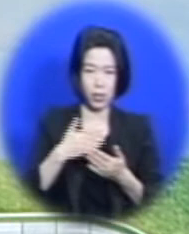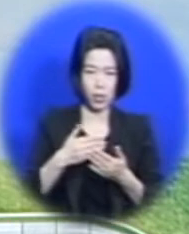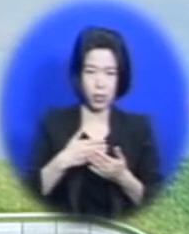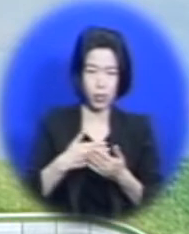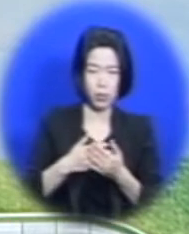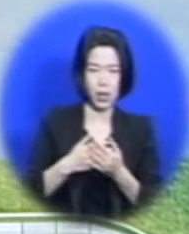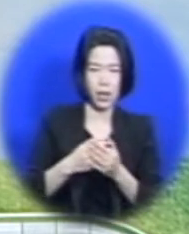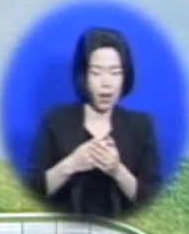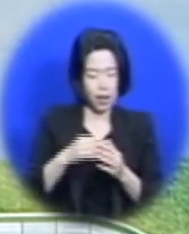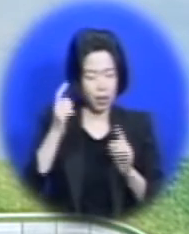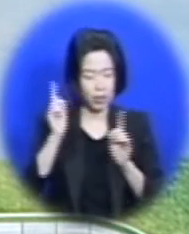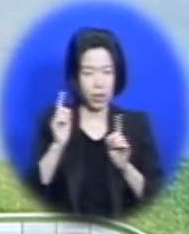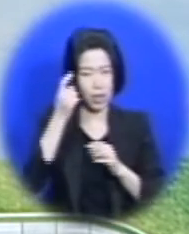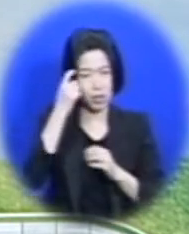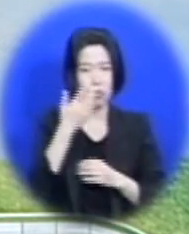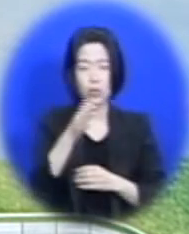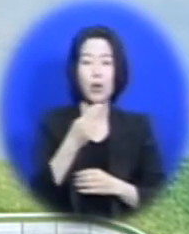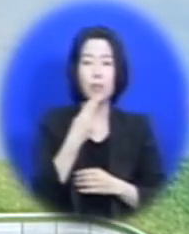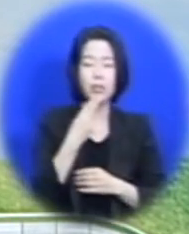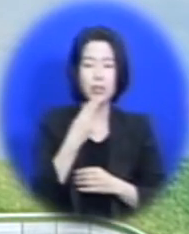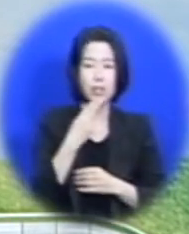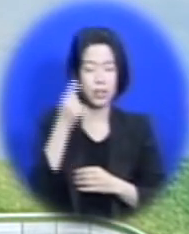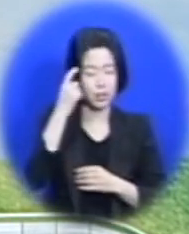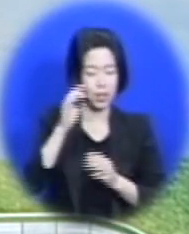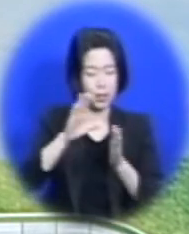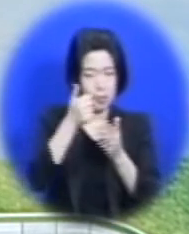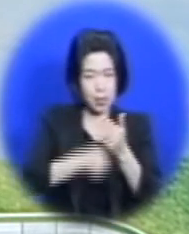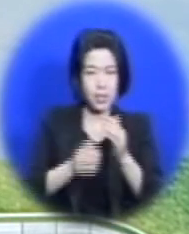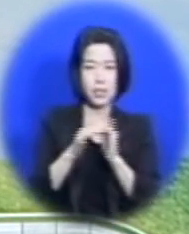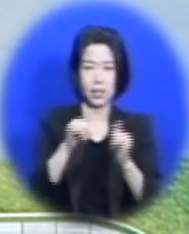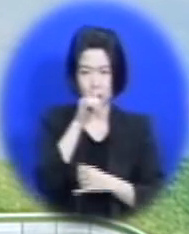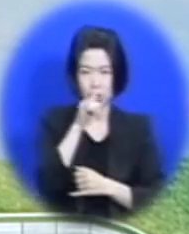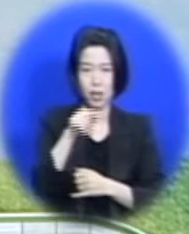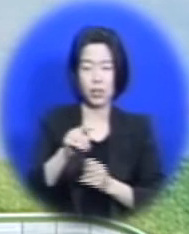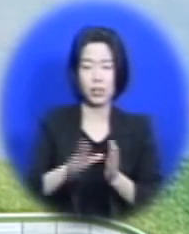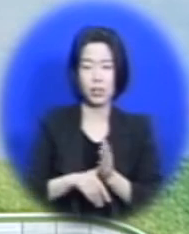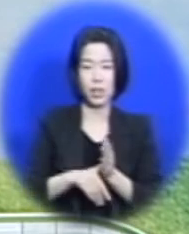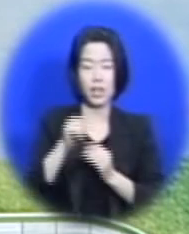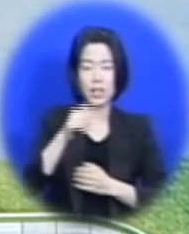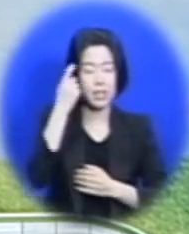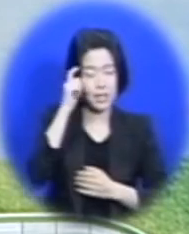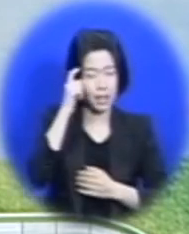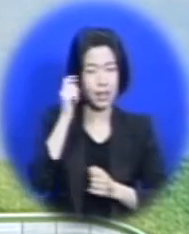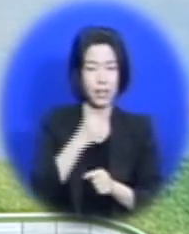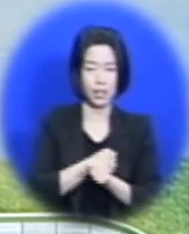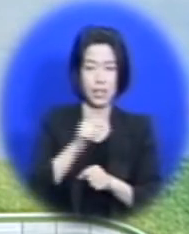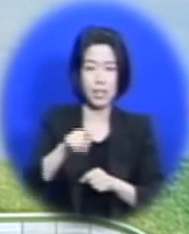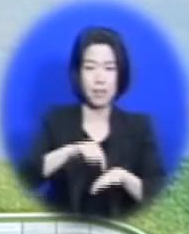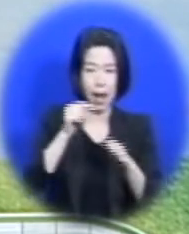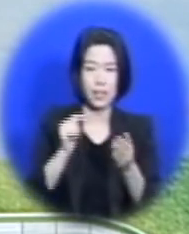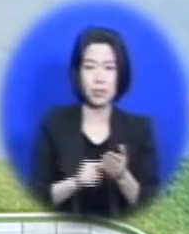정도의 상태에 빠지는 분들도 있으시잖아요. 그때 바로 이 생각이, 이